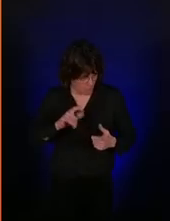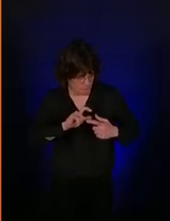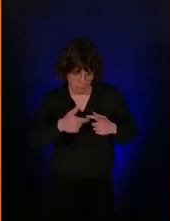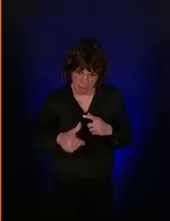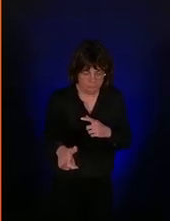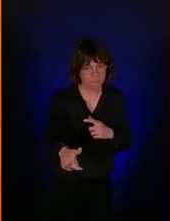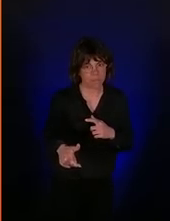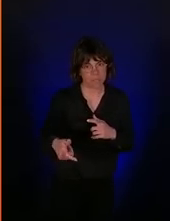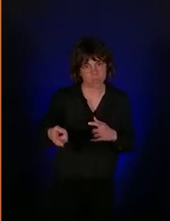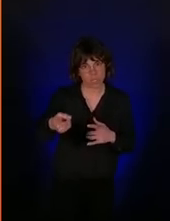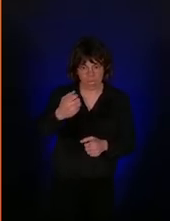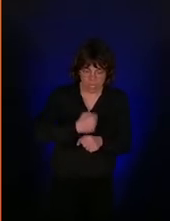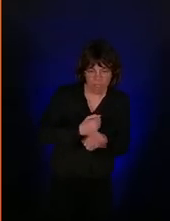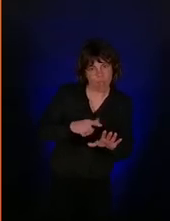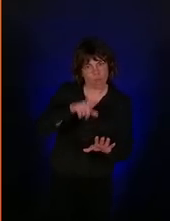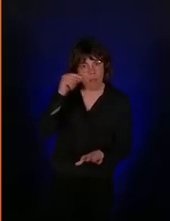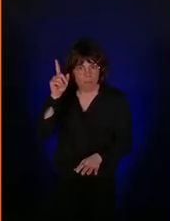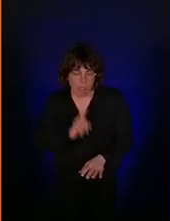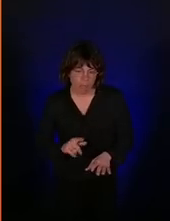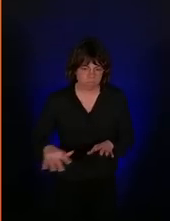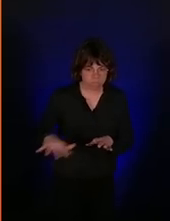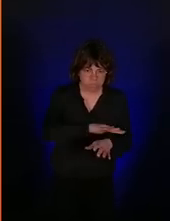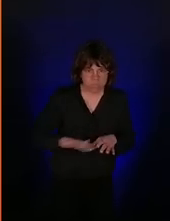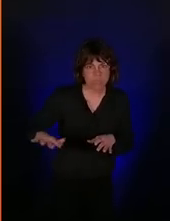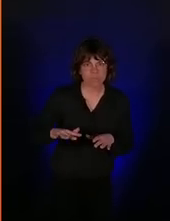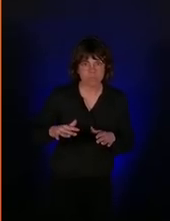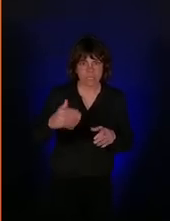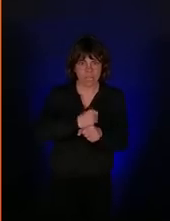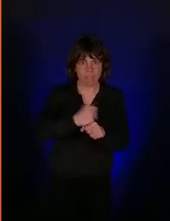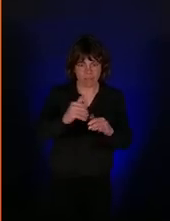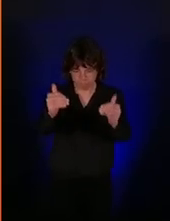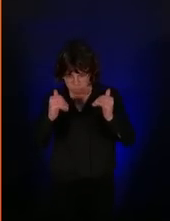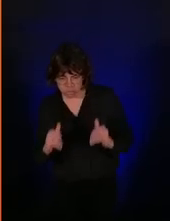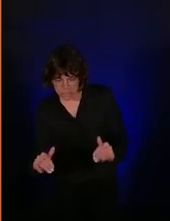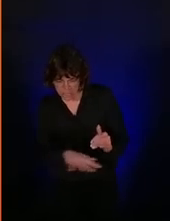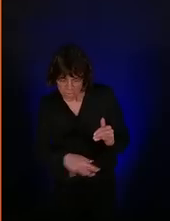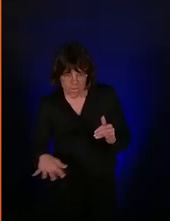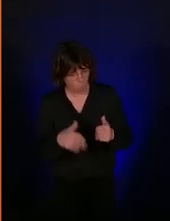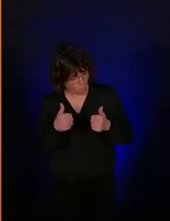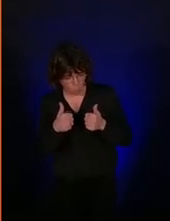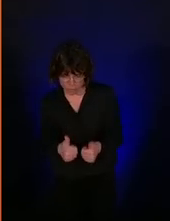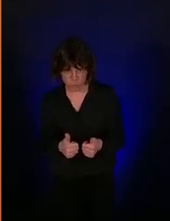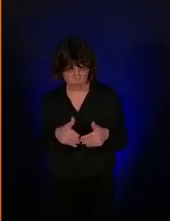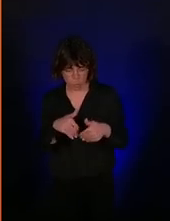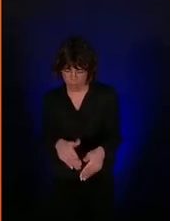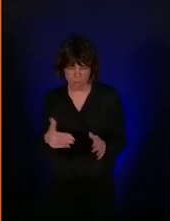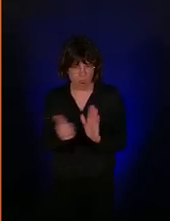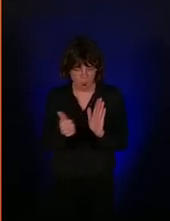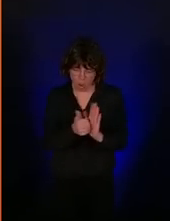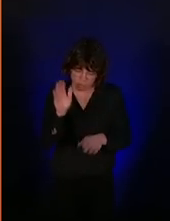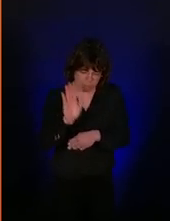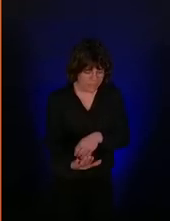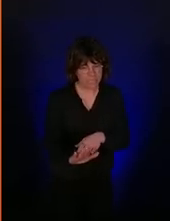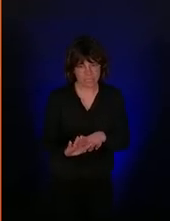ces travailleuses et ces travailleurs dits de deuxième ligne, qui ont continué d'assurer leur mission d'utilité